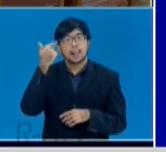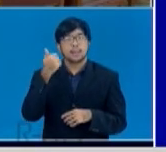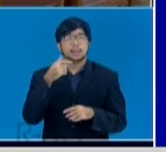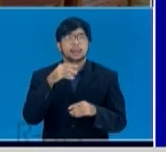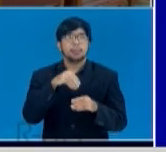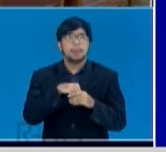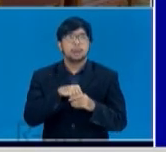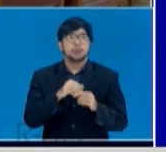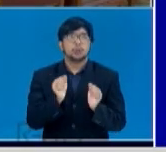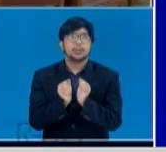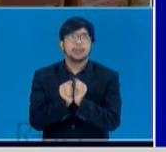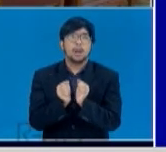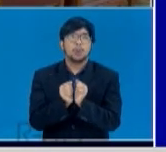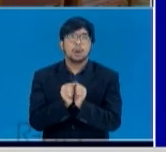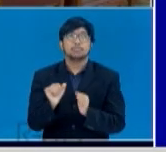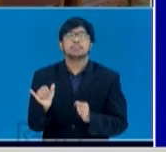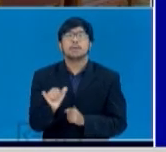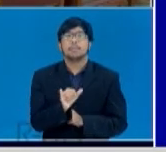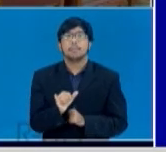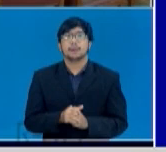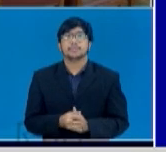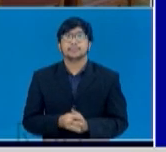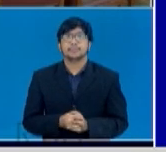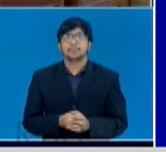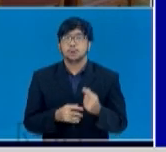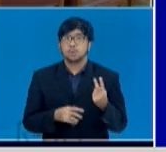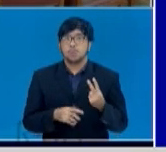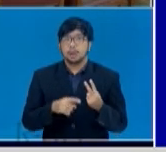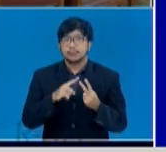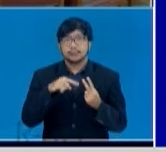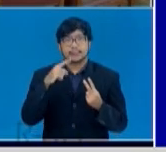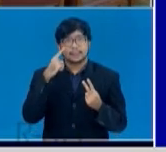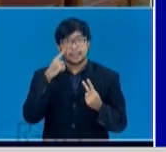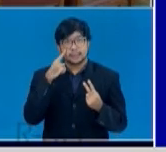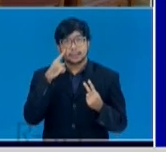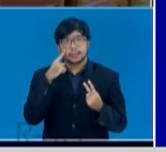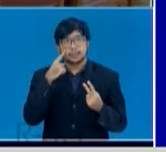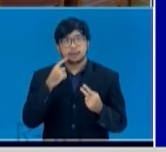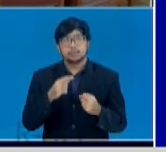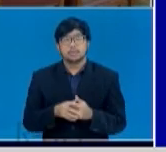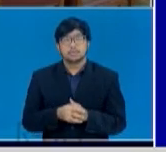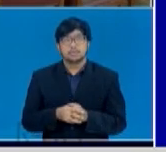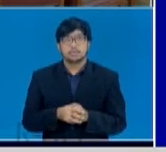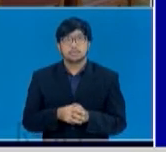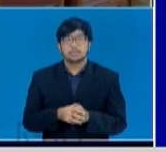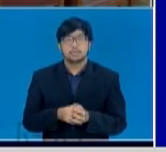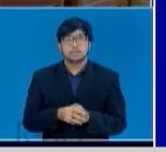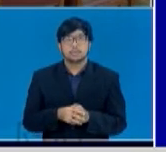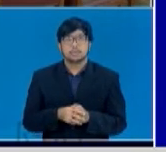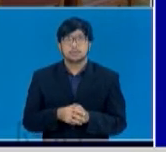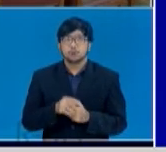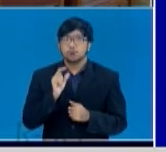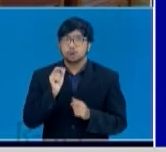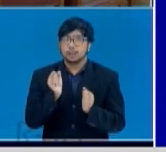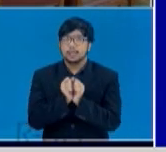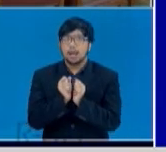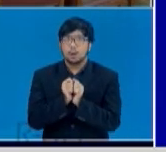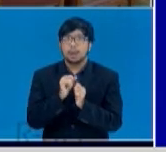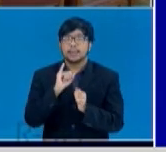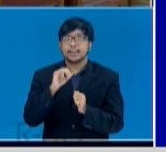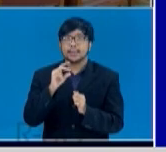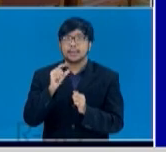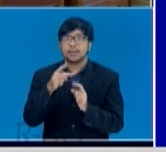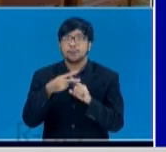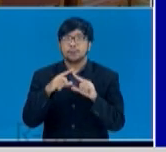yang sama. Dan hari ini ada 2 saksi mahkota yang dihadirkan untuk persidangan Hendra dan juga Agus, yakni terdakwa Irfan Widianto dan juga terdakwa